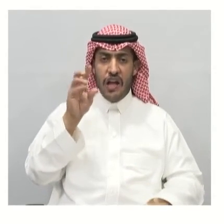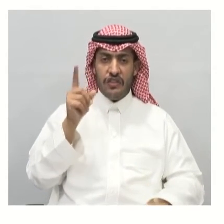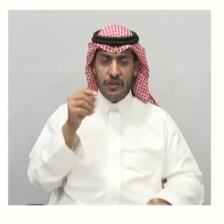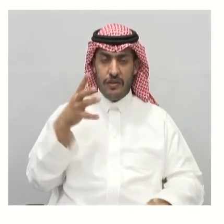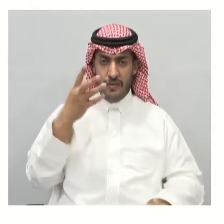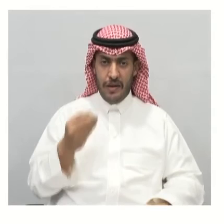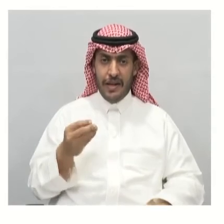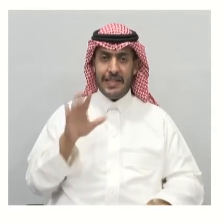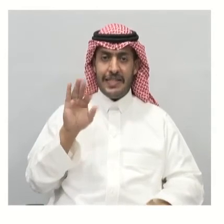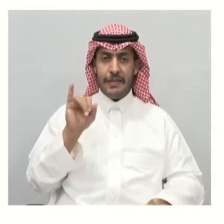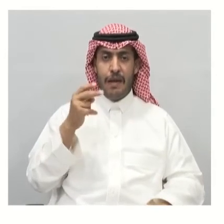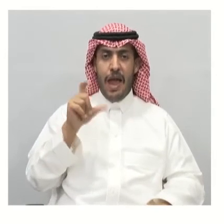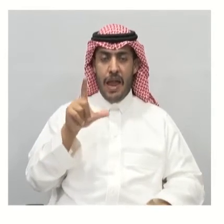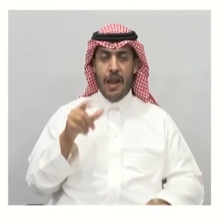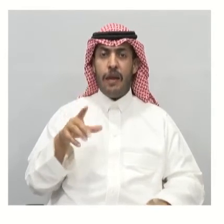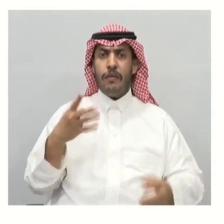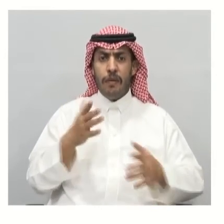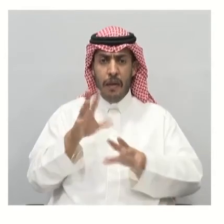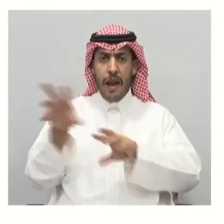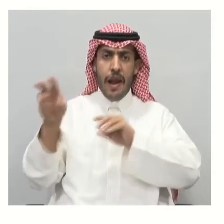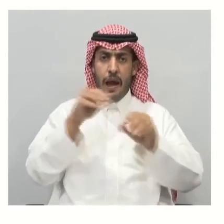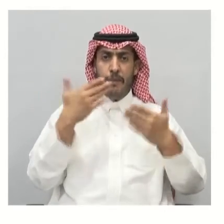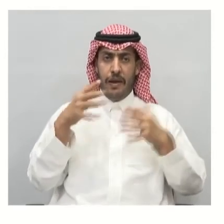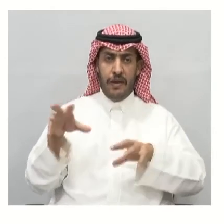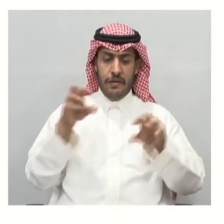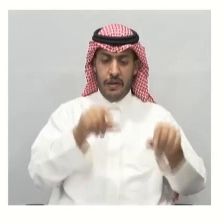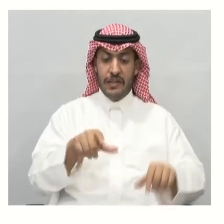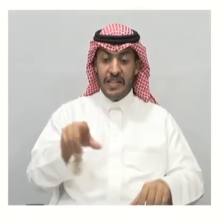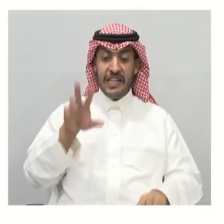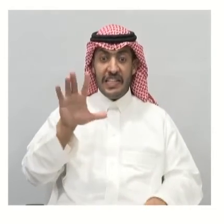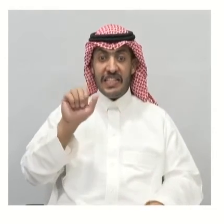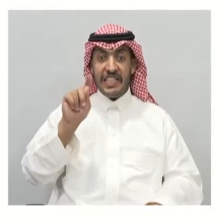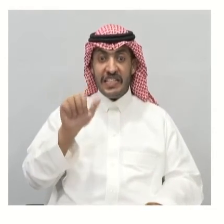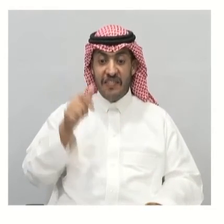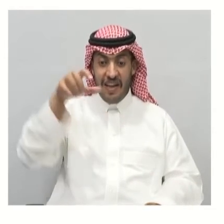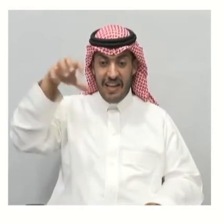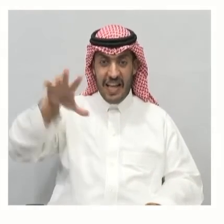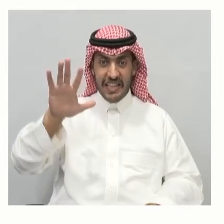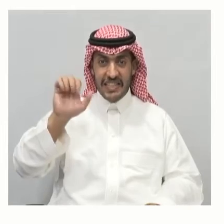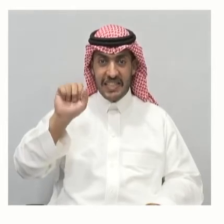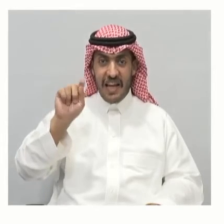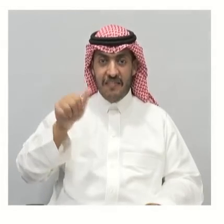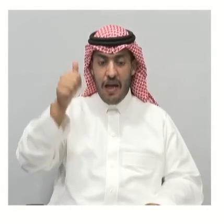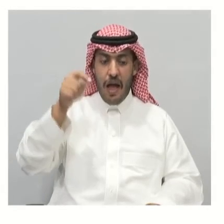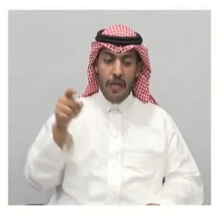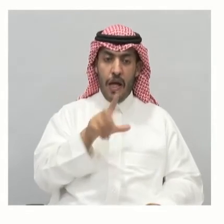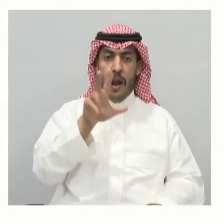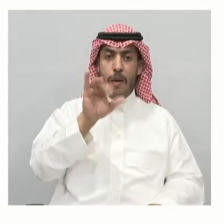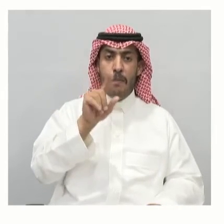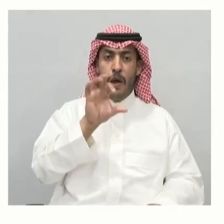انتقلوا الى مكه المكرمه هذا الصفا وهذا